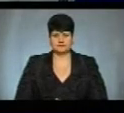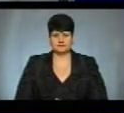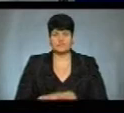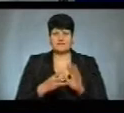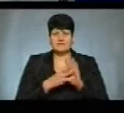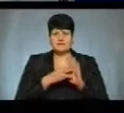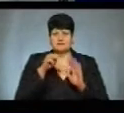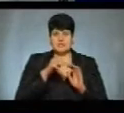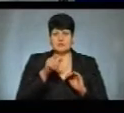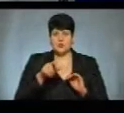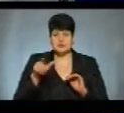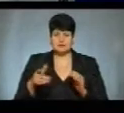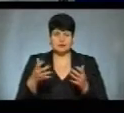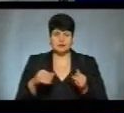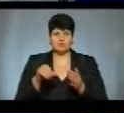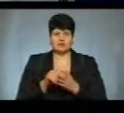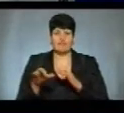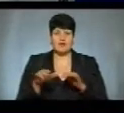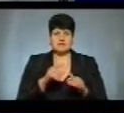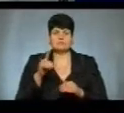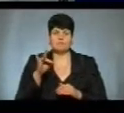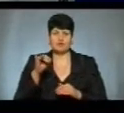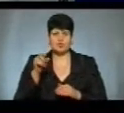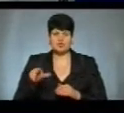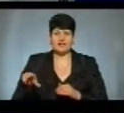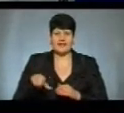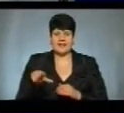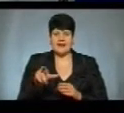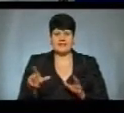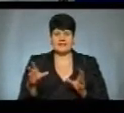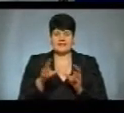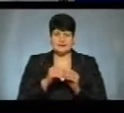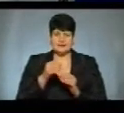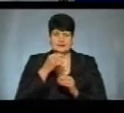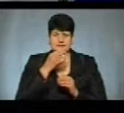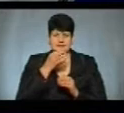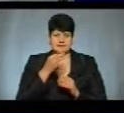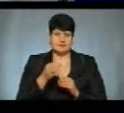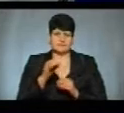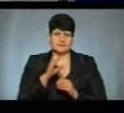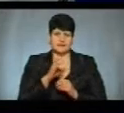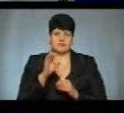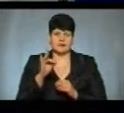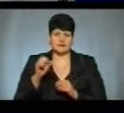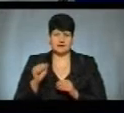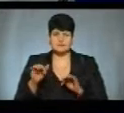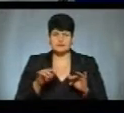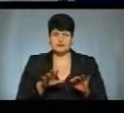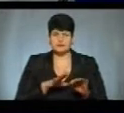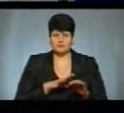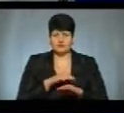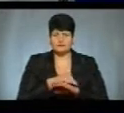Вісім тисяч осіб взяли участь в акції «Збруч. Ріка. Єднання», повідомив речник Нацполіції області Сергій Крета. Захід відбувся на